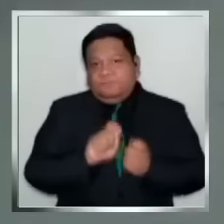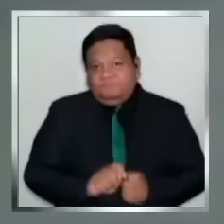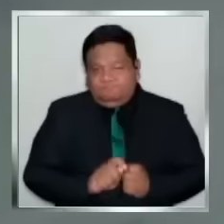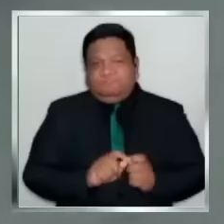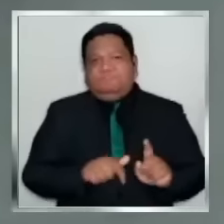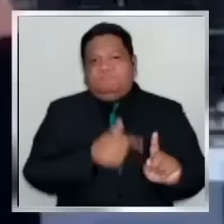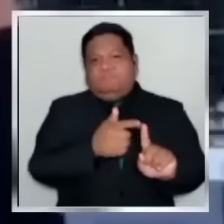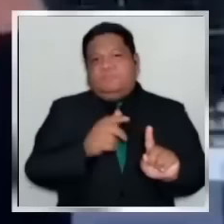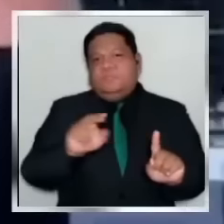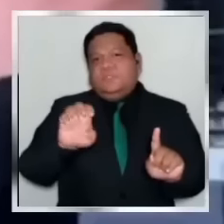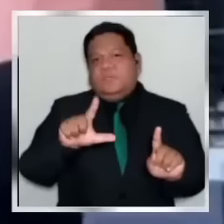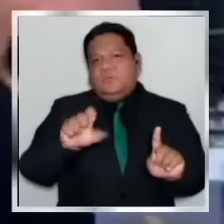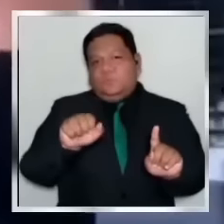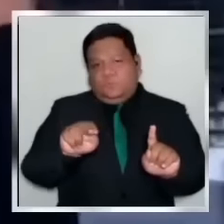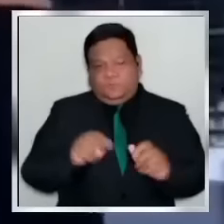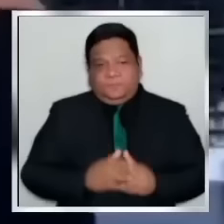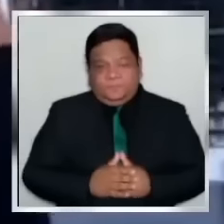Boxing,